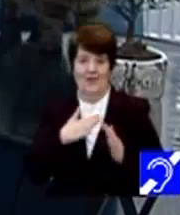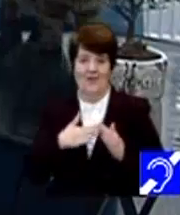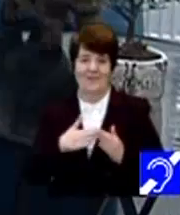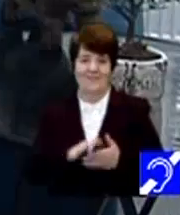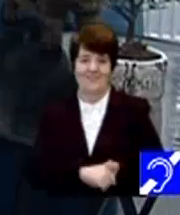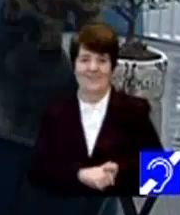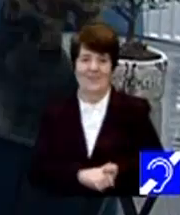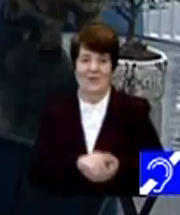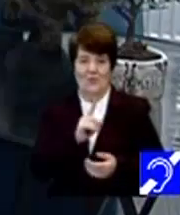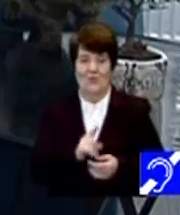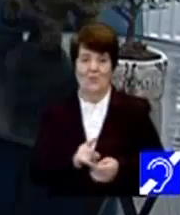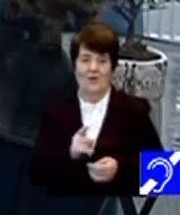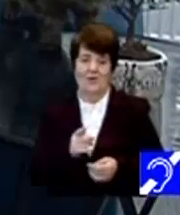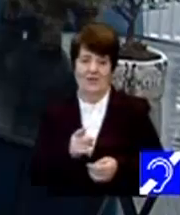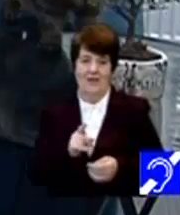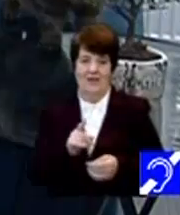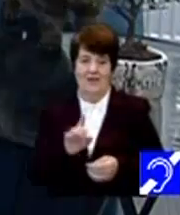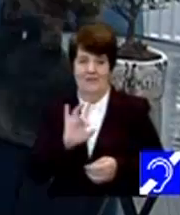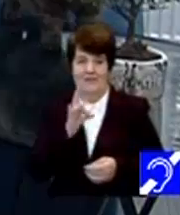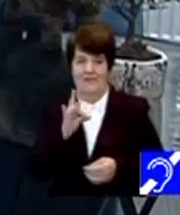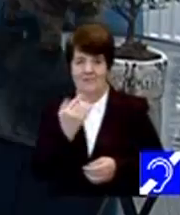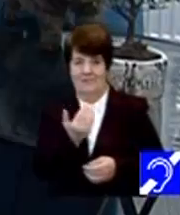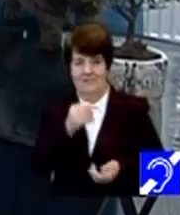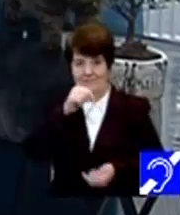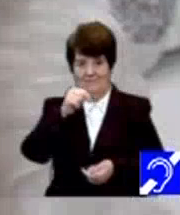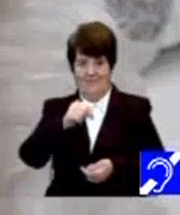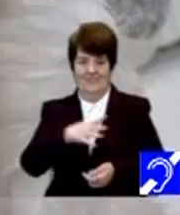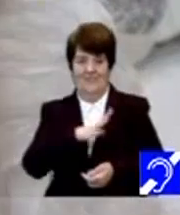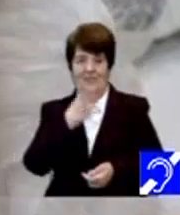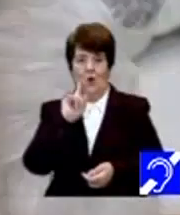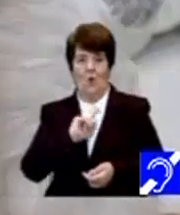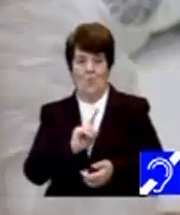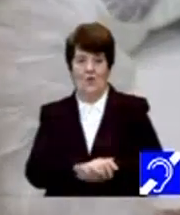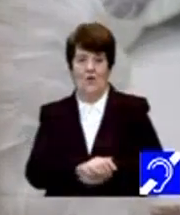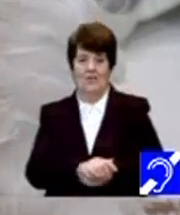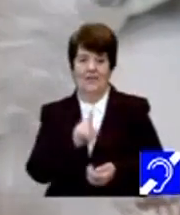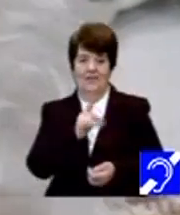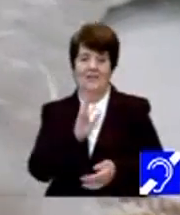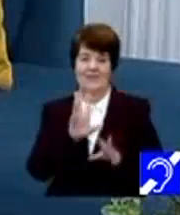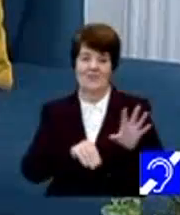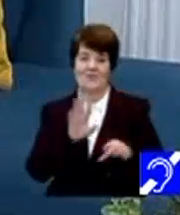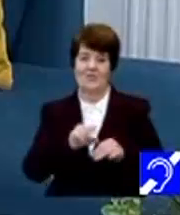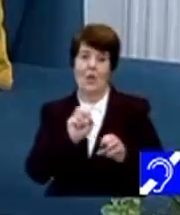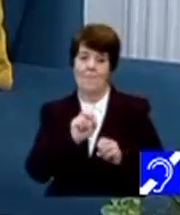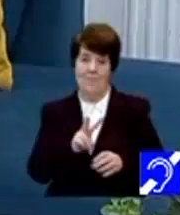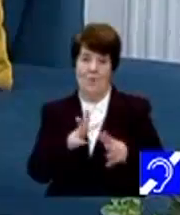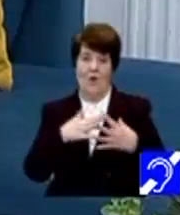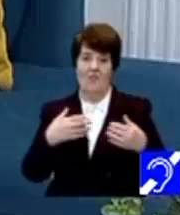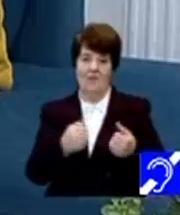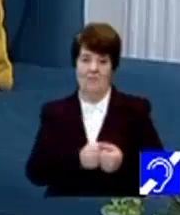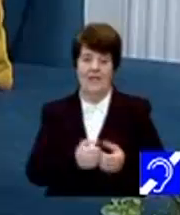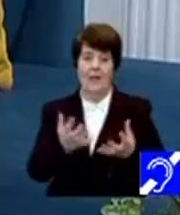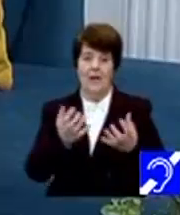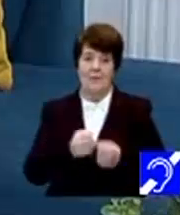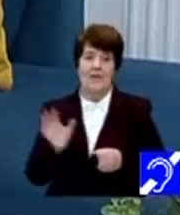nostru acasă, deci a fost cusut după mărimile lui Cuzea, ca să-i vină perfect și să-i fie comod. Cățelul este considerat membru